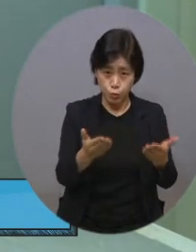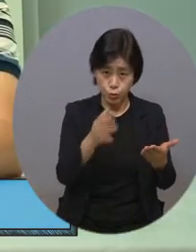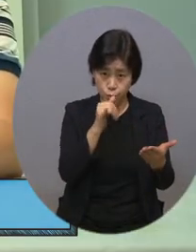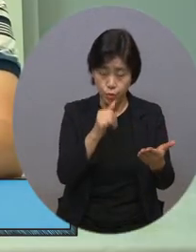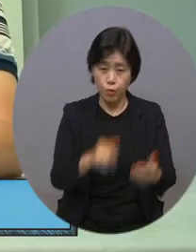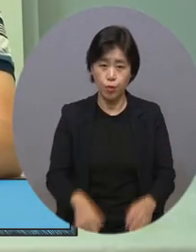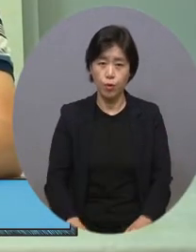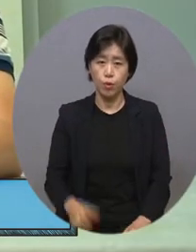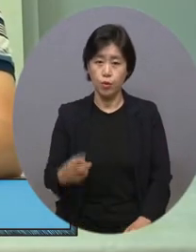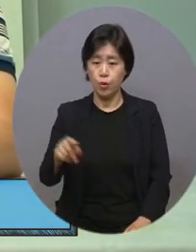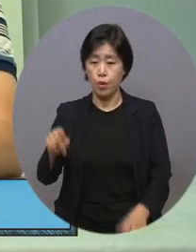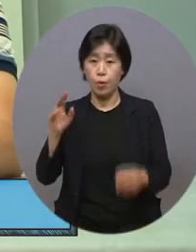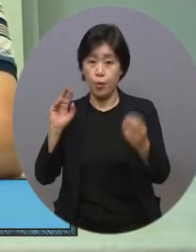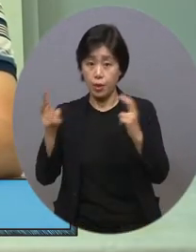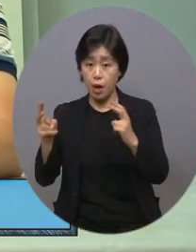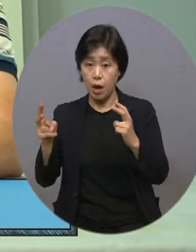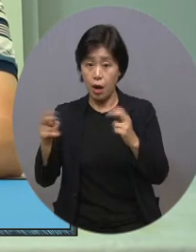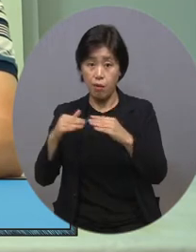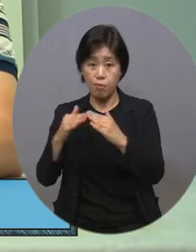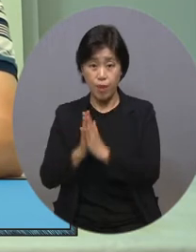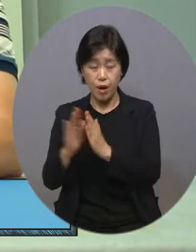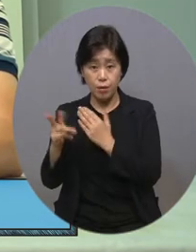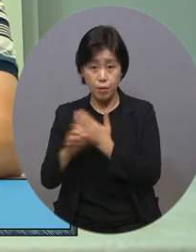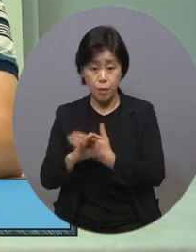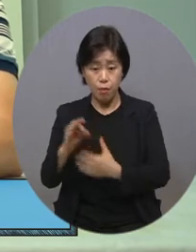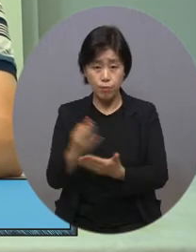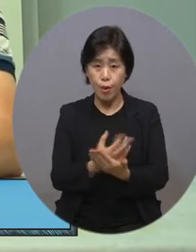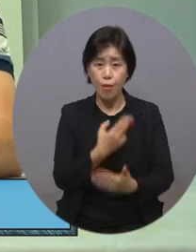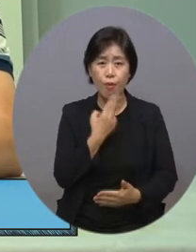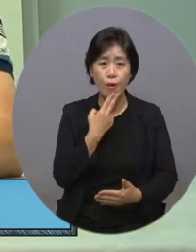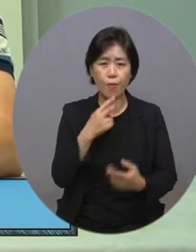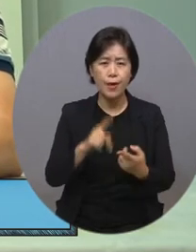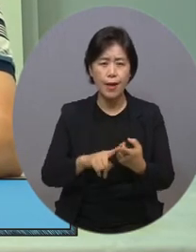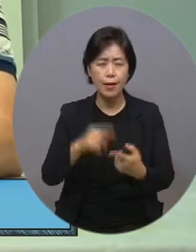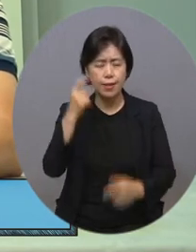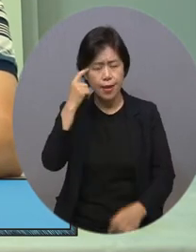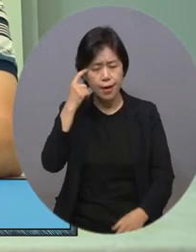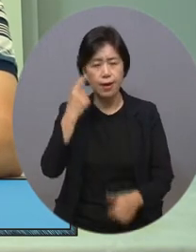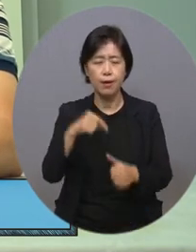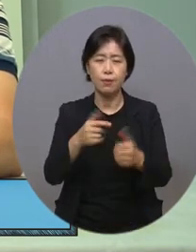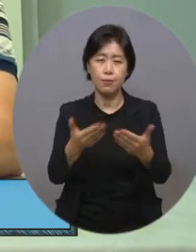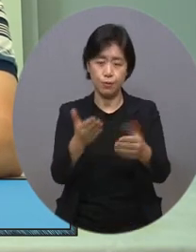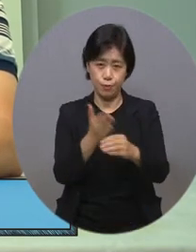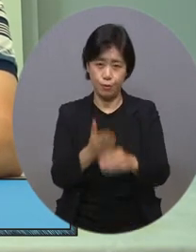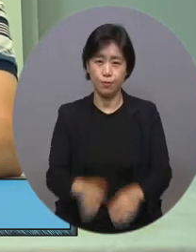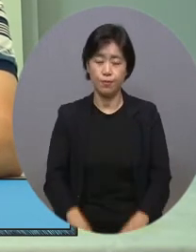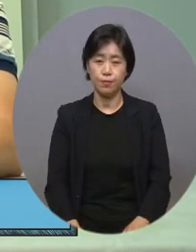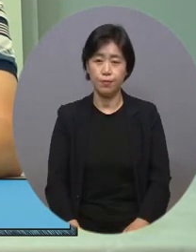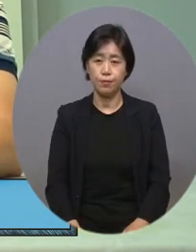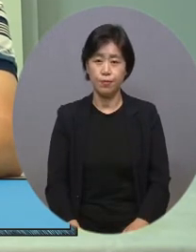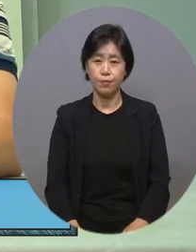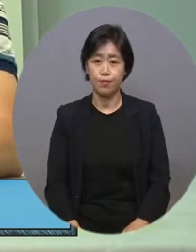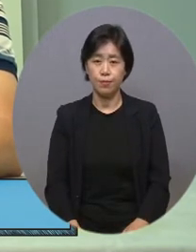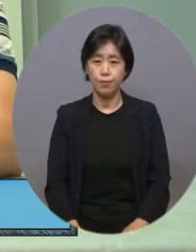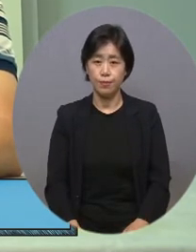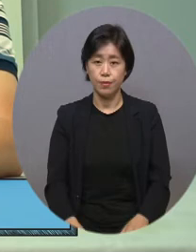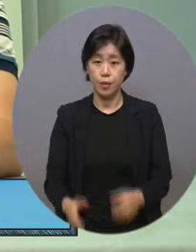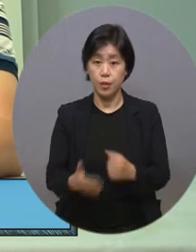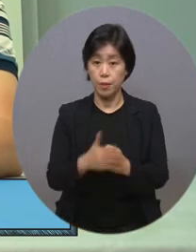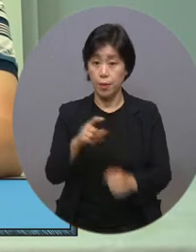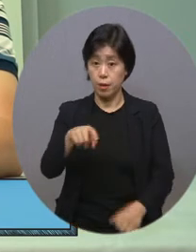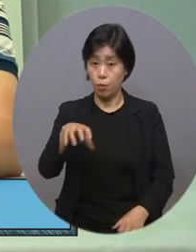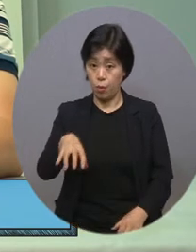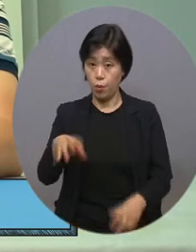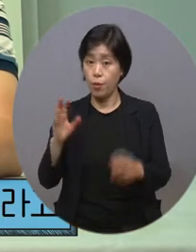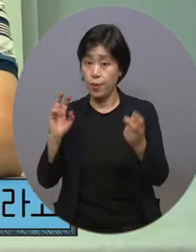없어지면은 실업자가 된다는 그에 대한 부분에 대한 인식을 많이 심어주고 있습니다. 그래서 네. 좀 더 우리 여기 이